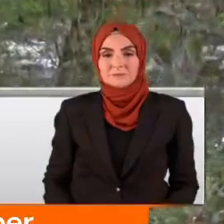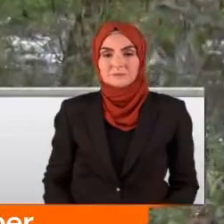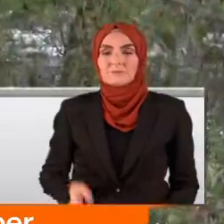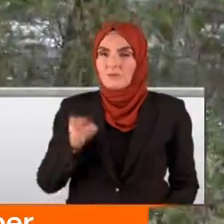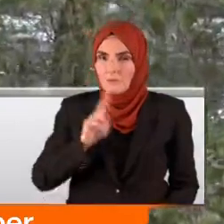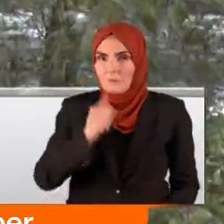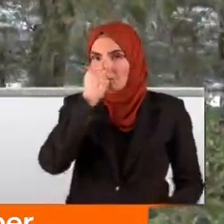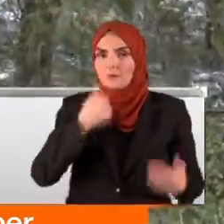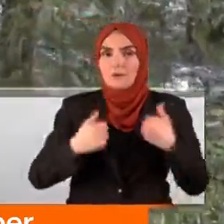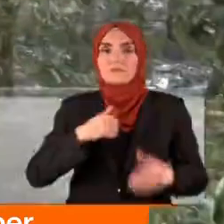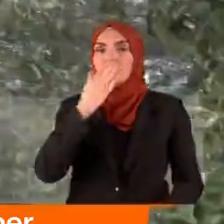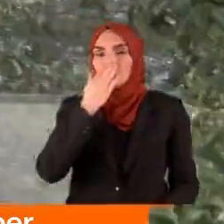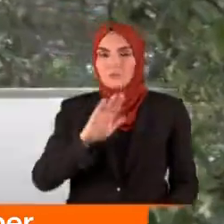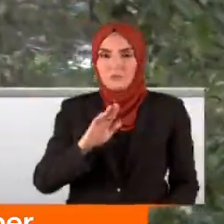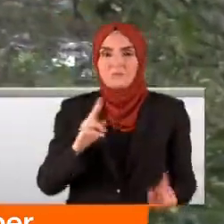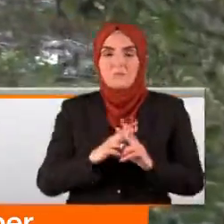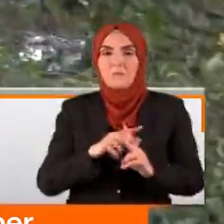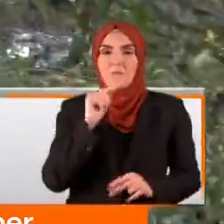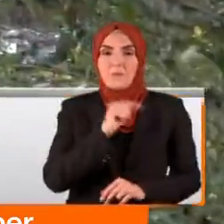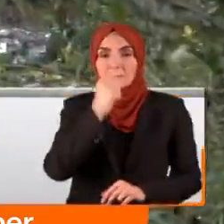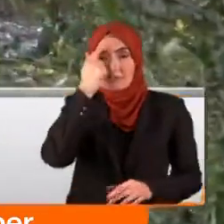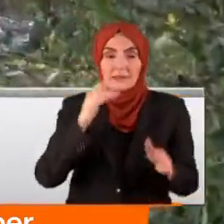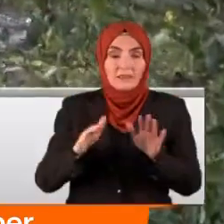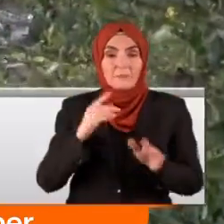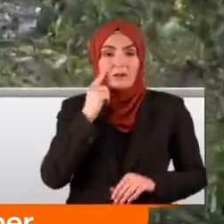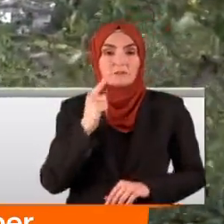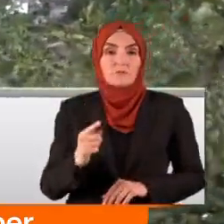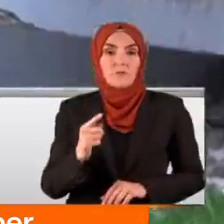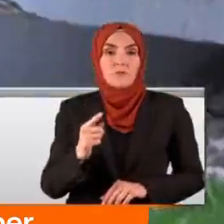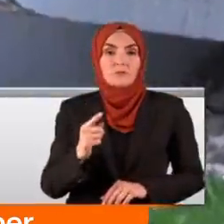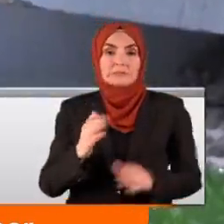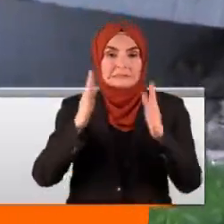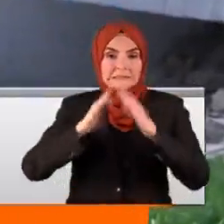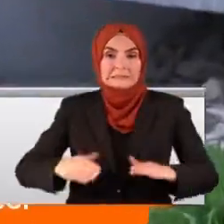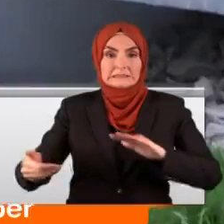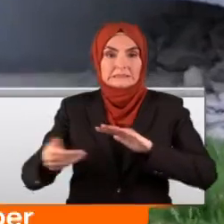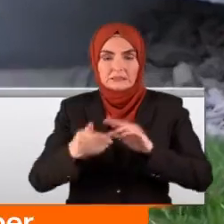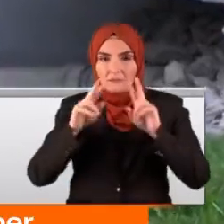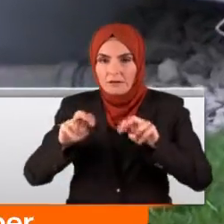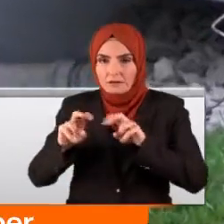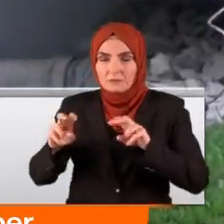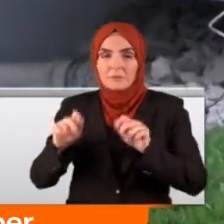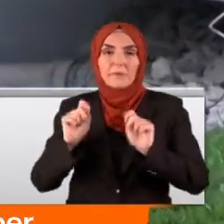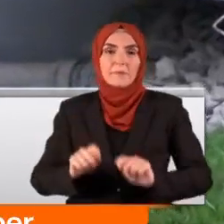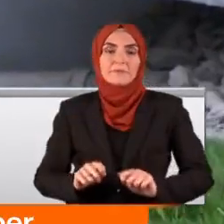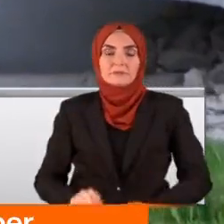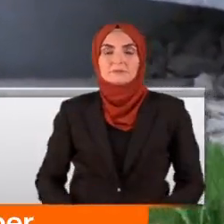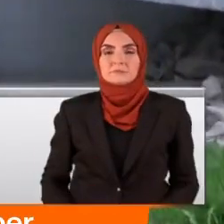Ölen ya da yaralanan olmadı. Polis her ihtimale karşı yıkıntıların arasını karış karış aradı.